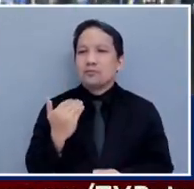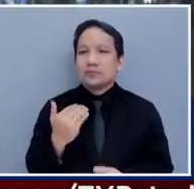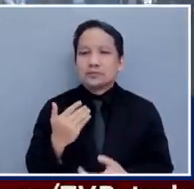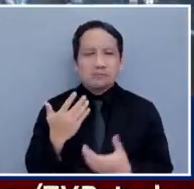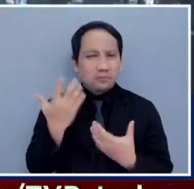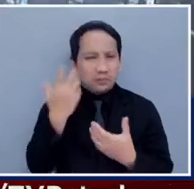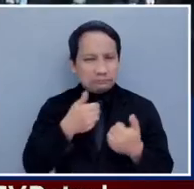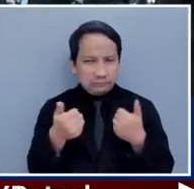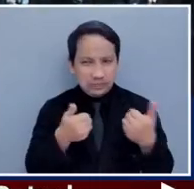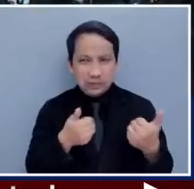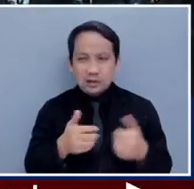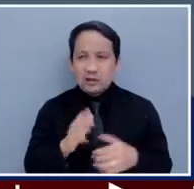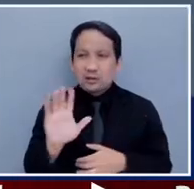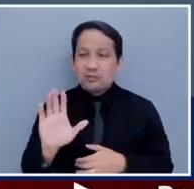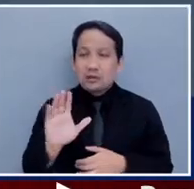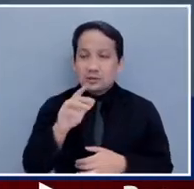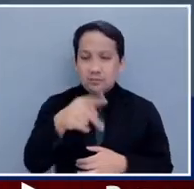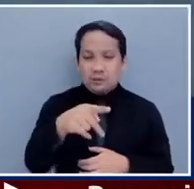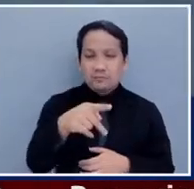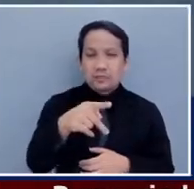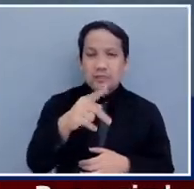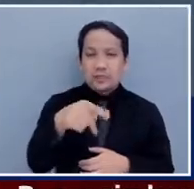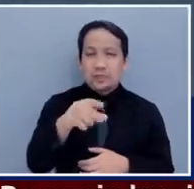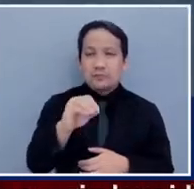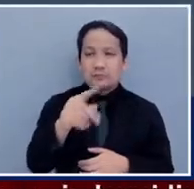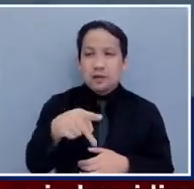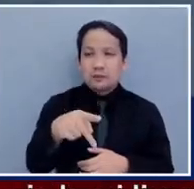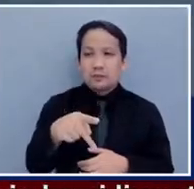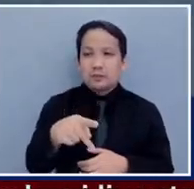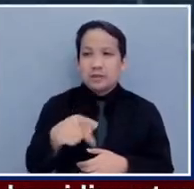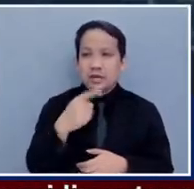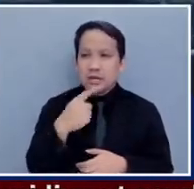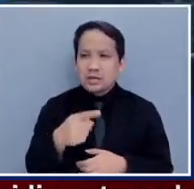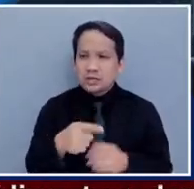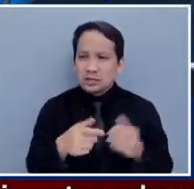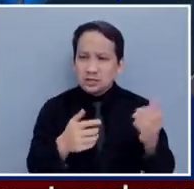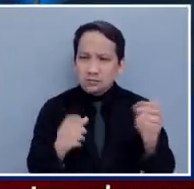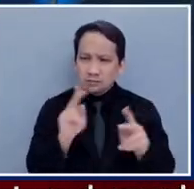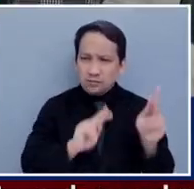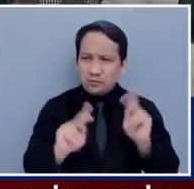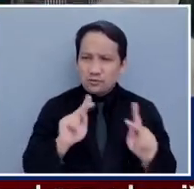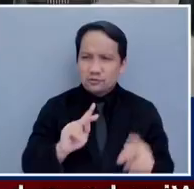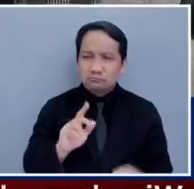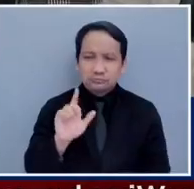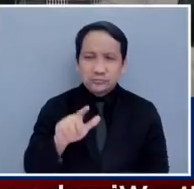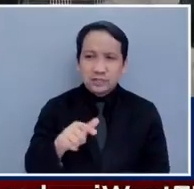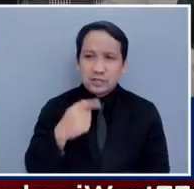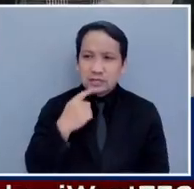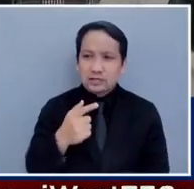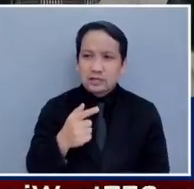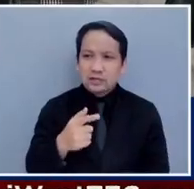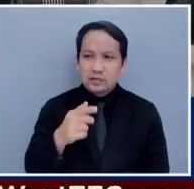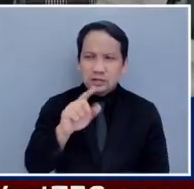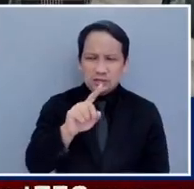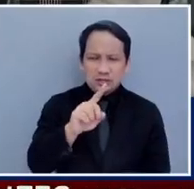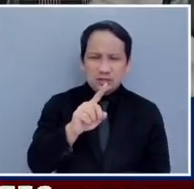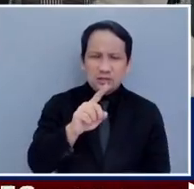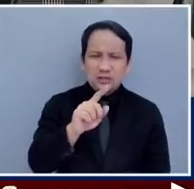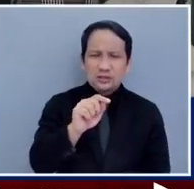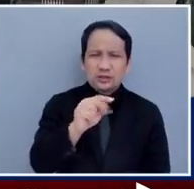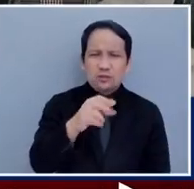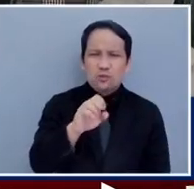competition. Bukod sa mga P-pop groups, nag-perform din si Zach Tabudlo at mamaya ang bandang The Ones.